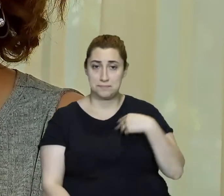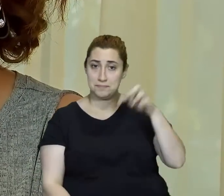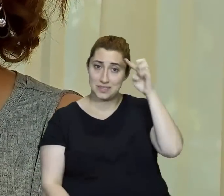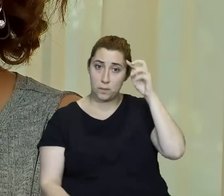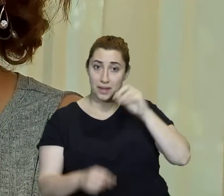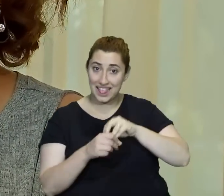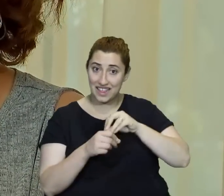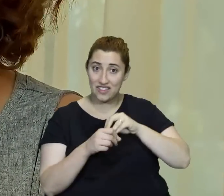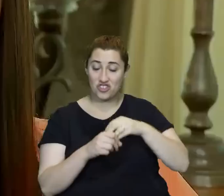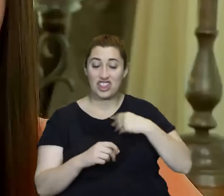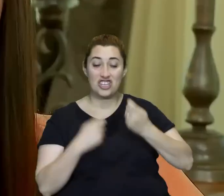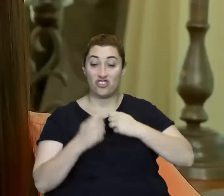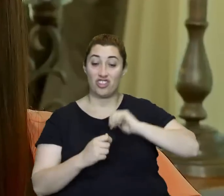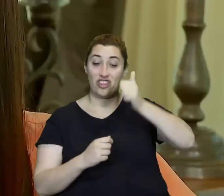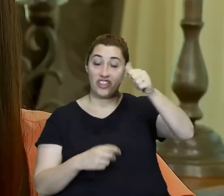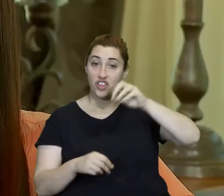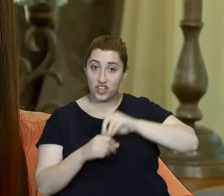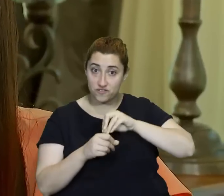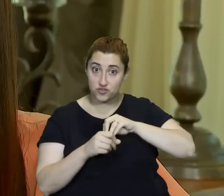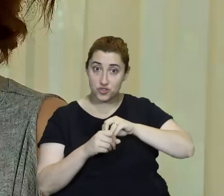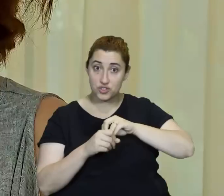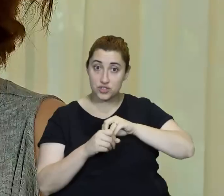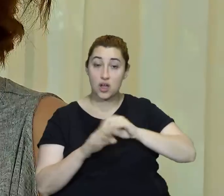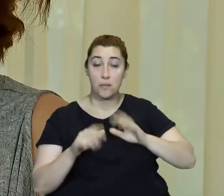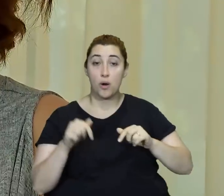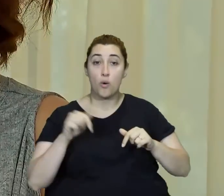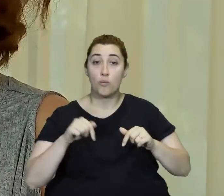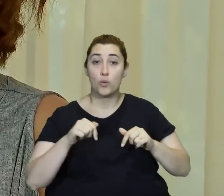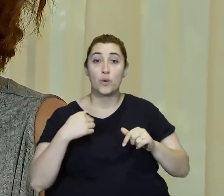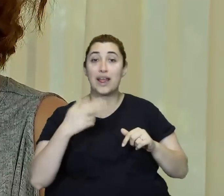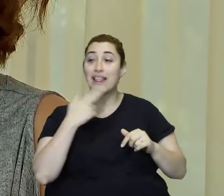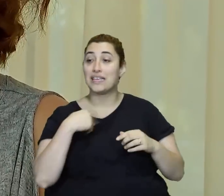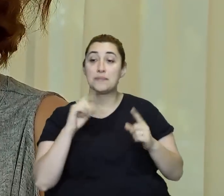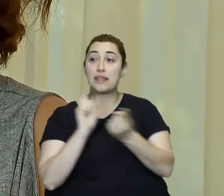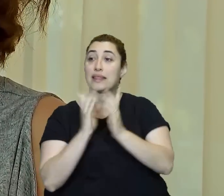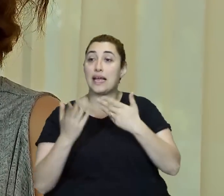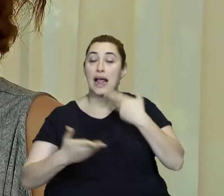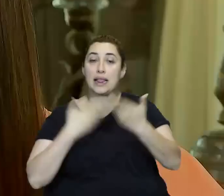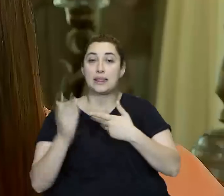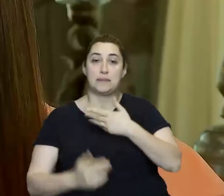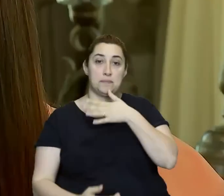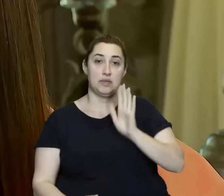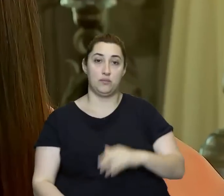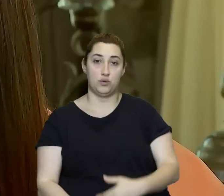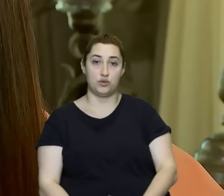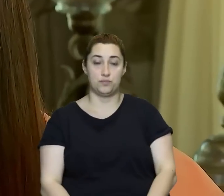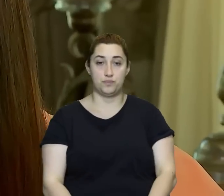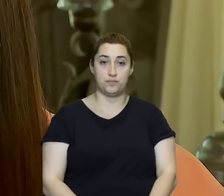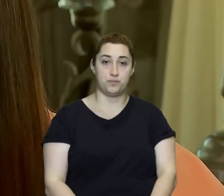Psikolojim için, kariyerim için. Ama bu durumu teyzemle nasıl konuşacağım bilmiyorum.